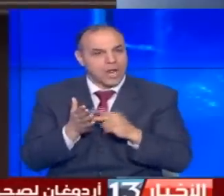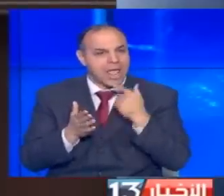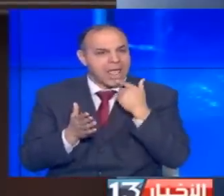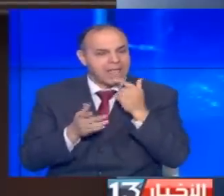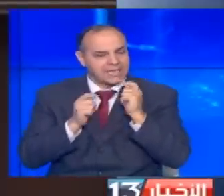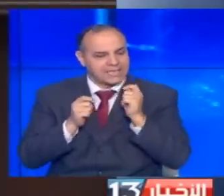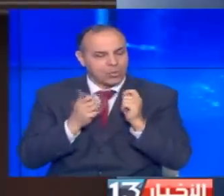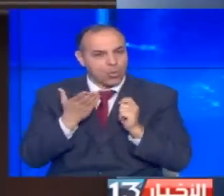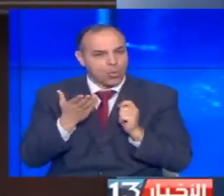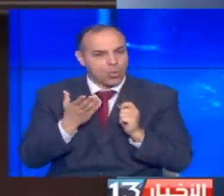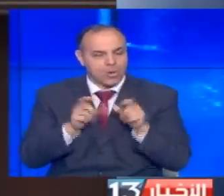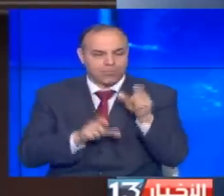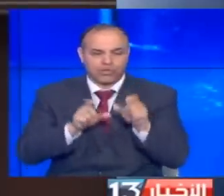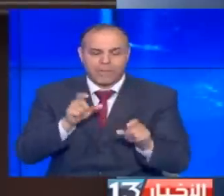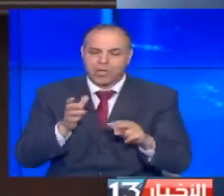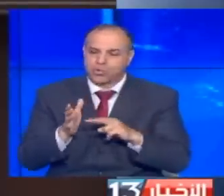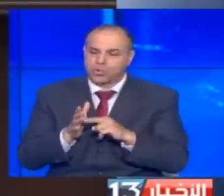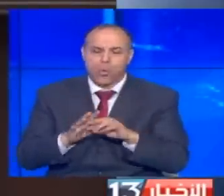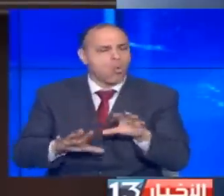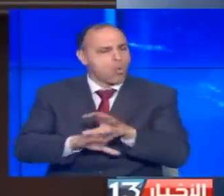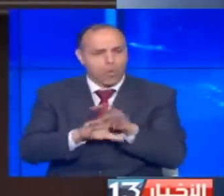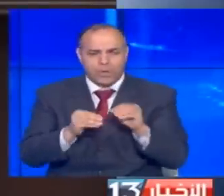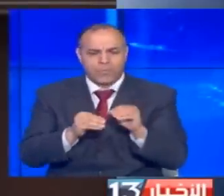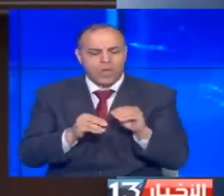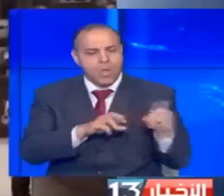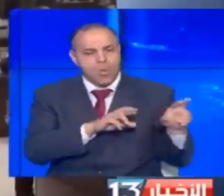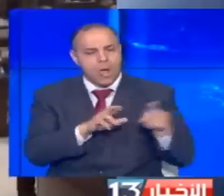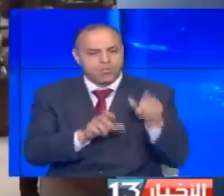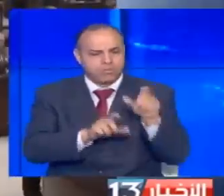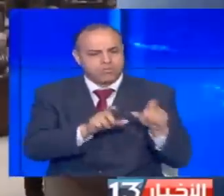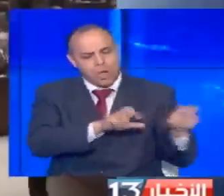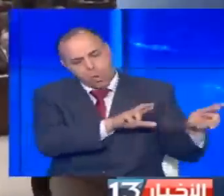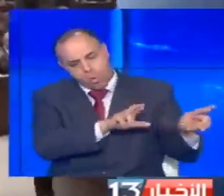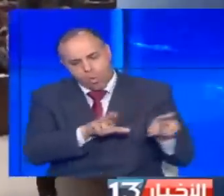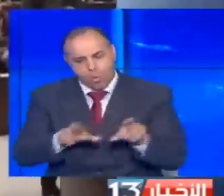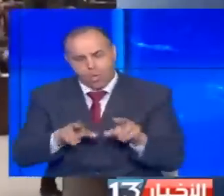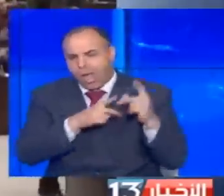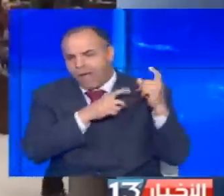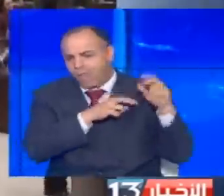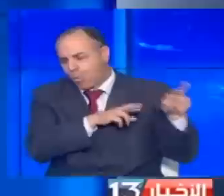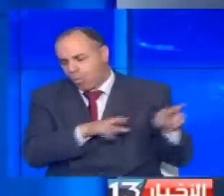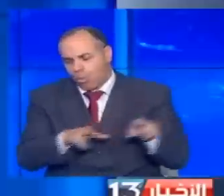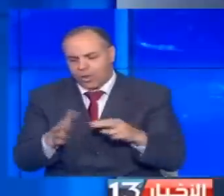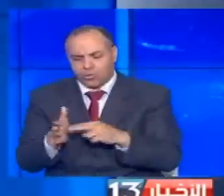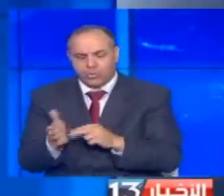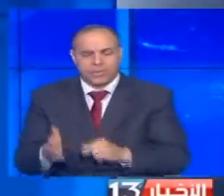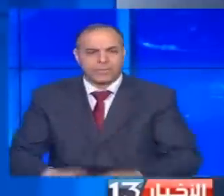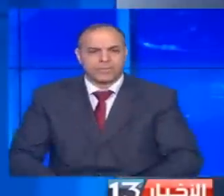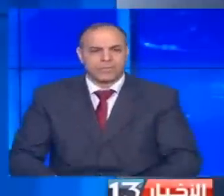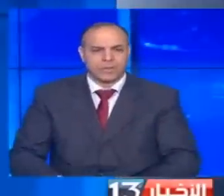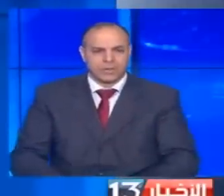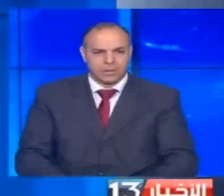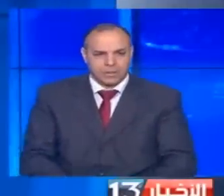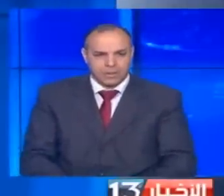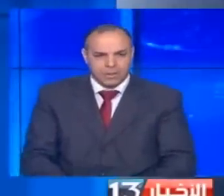السياسيين المجتمع السوري باسره وعوده اللاجئين الفارين من العنف الى بلادهم